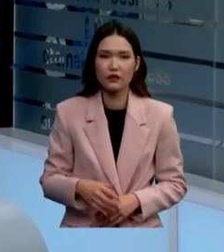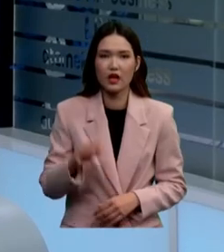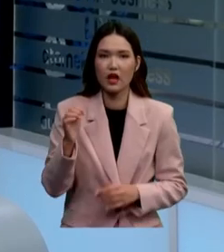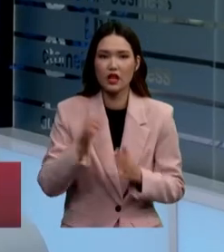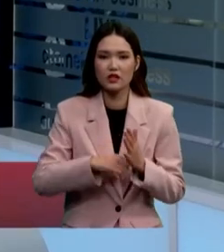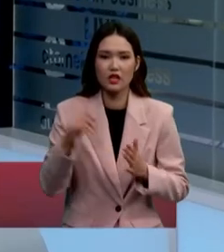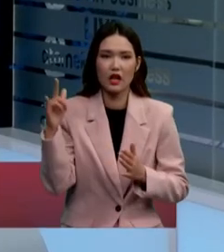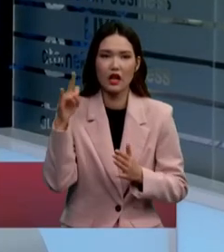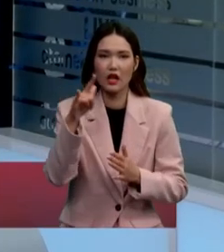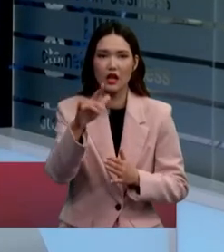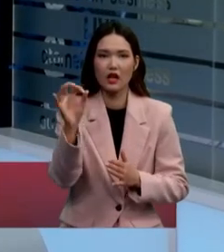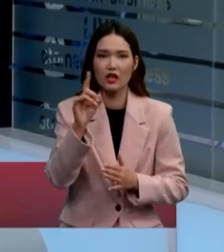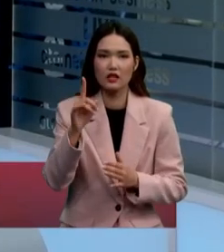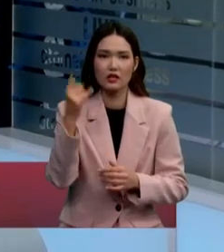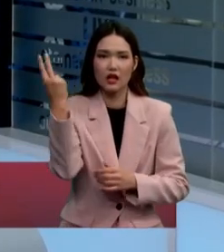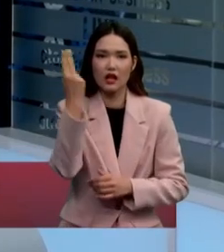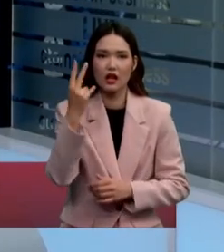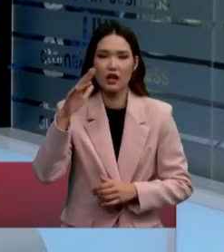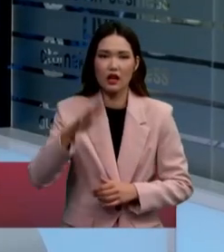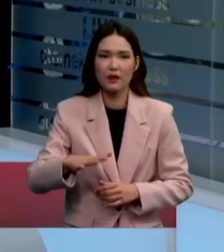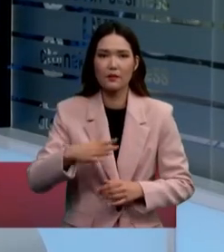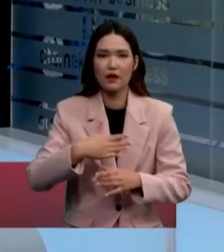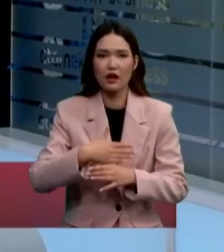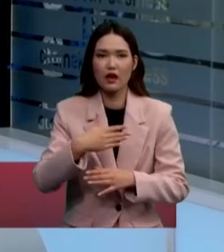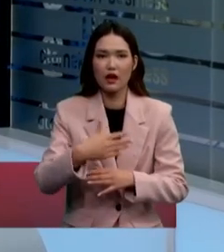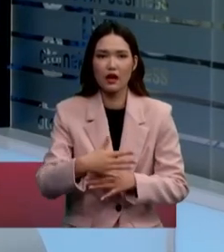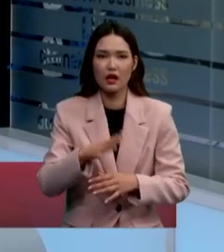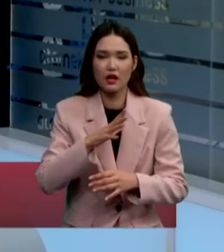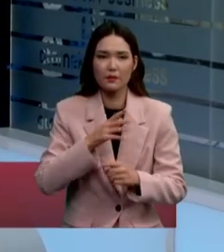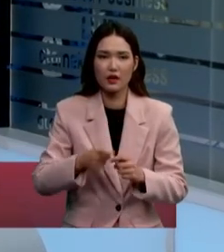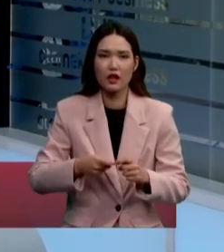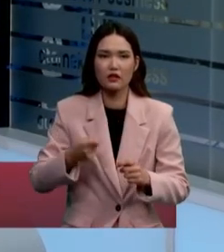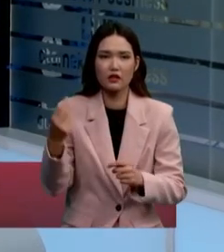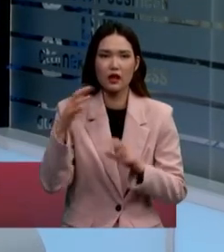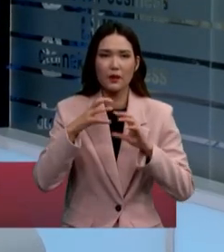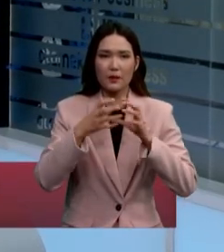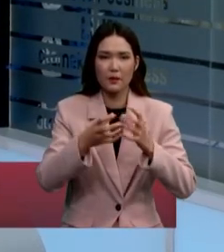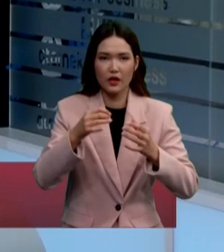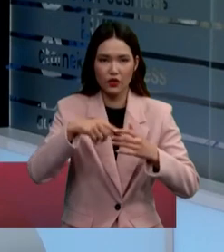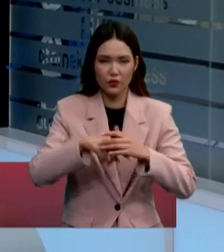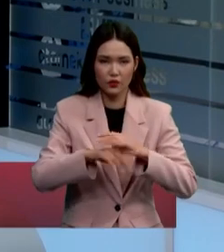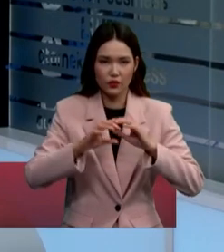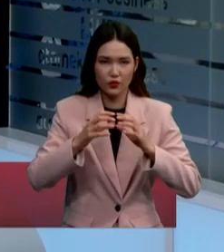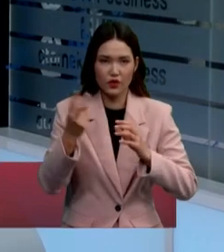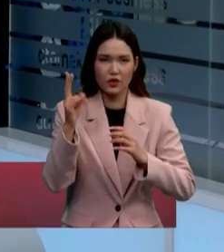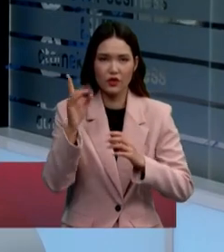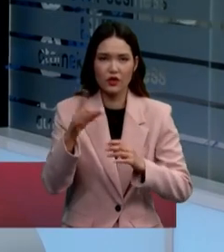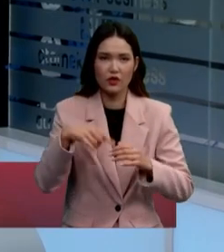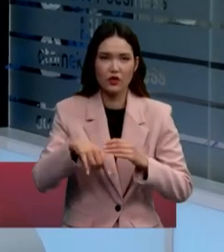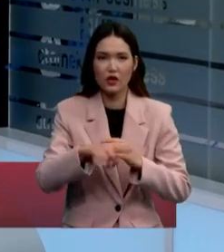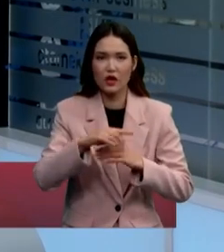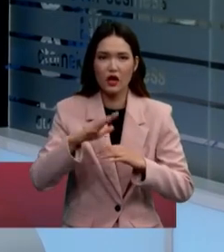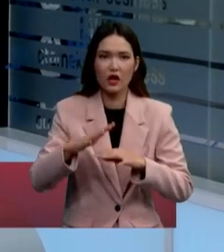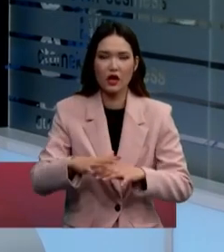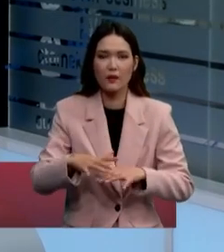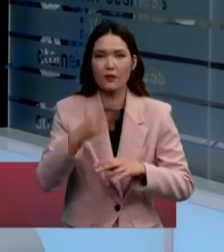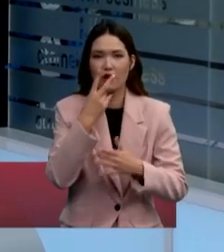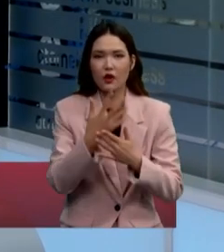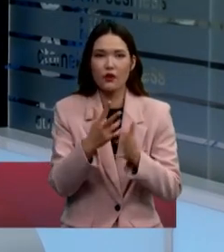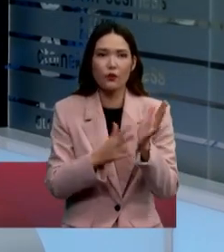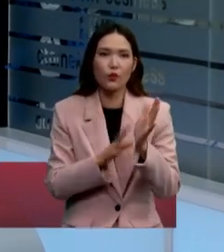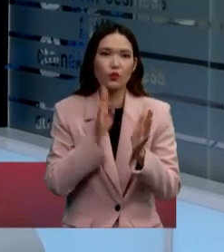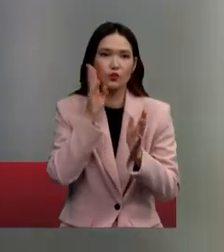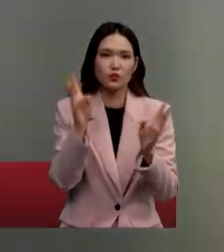Из аэропорта Астаны вылетели задержанные после пожара рейсы, как международные, так и внутренние. О возгорании стало известно сегодня около 8